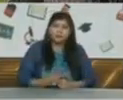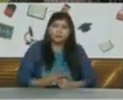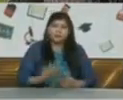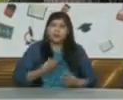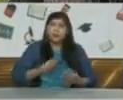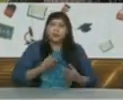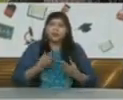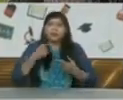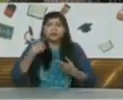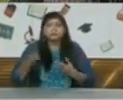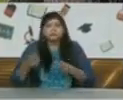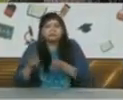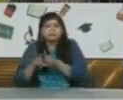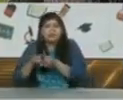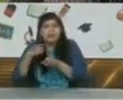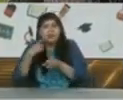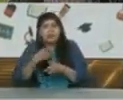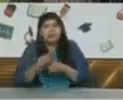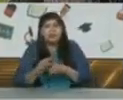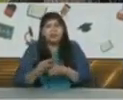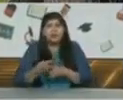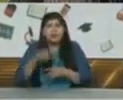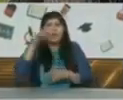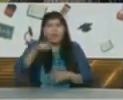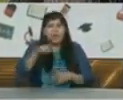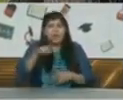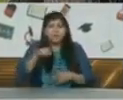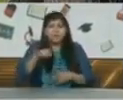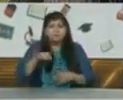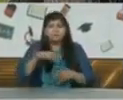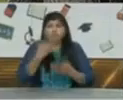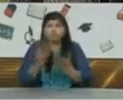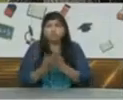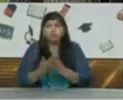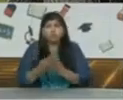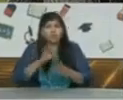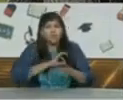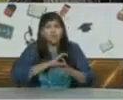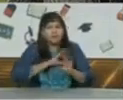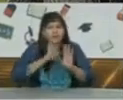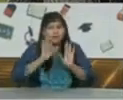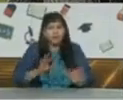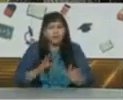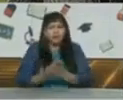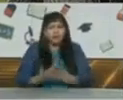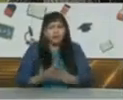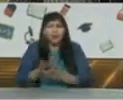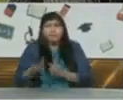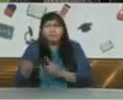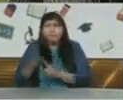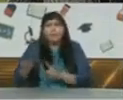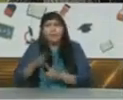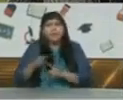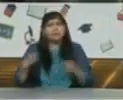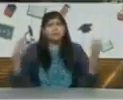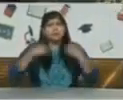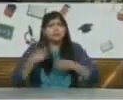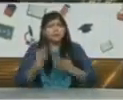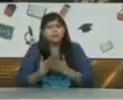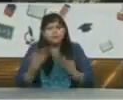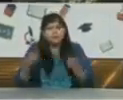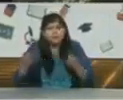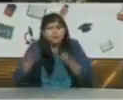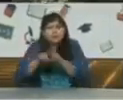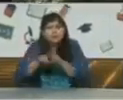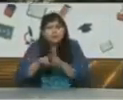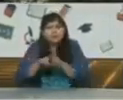दरअसल होता क्या है, जब आपको कुछ चीजें ज्यादा अच्छी लगने लगती हैं तो